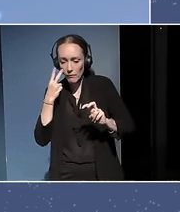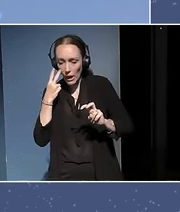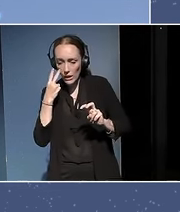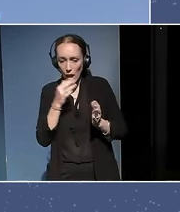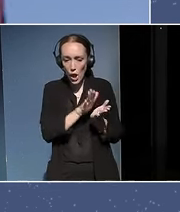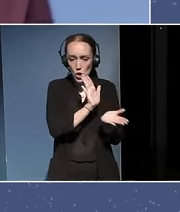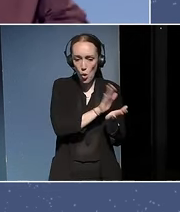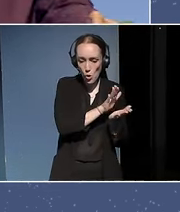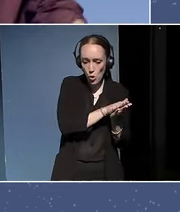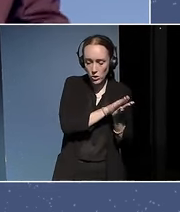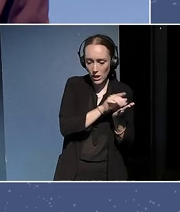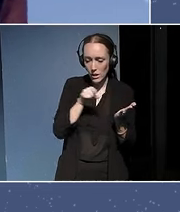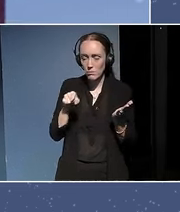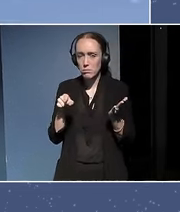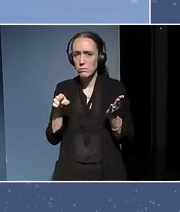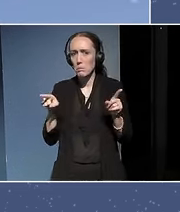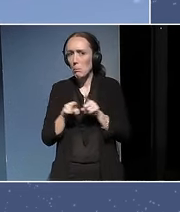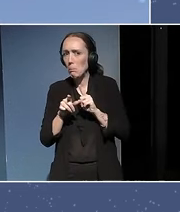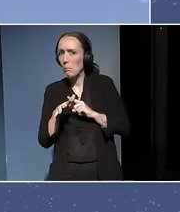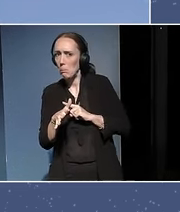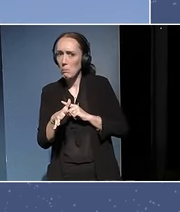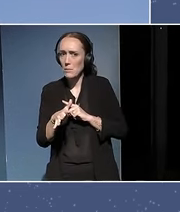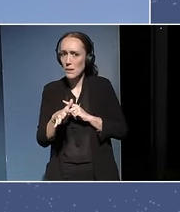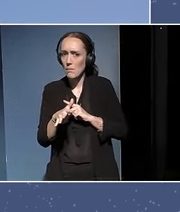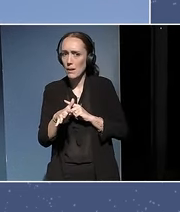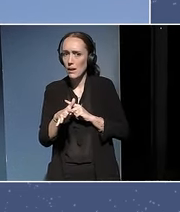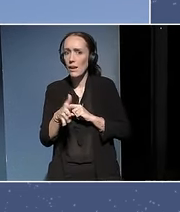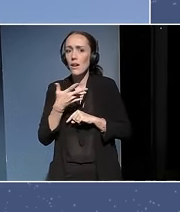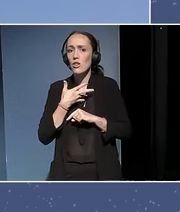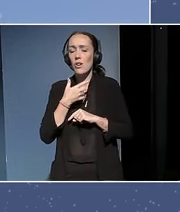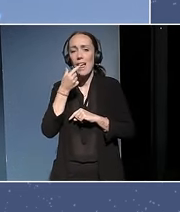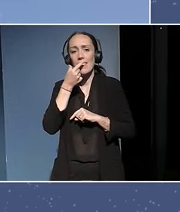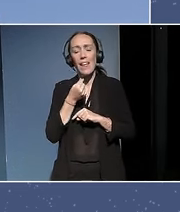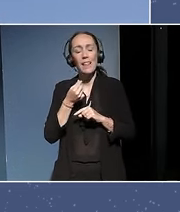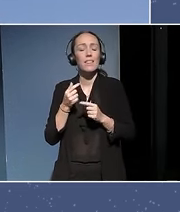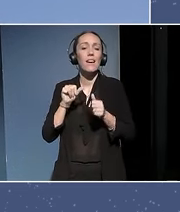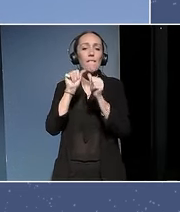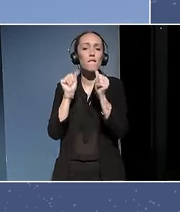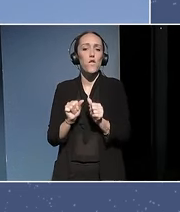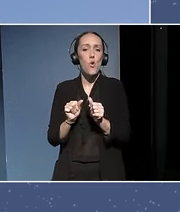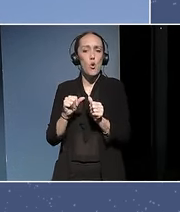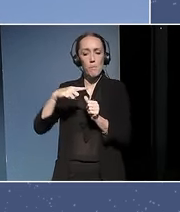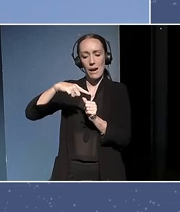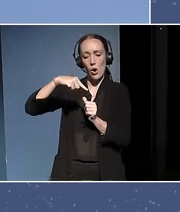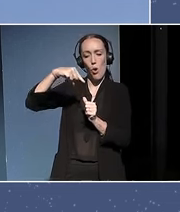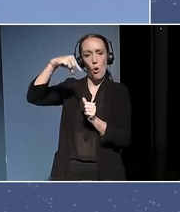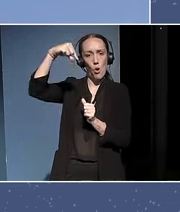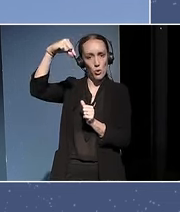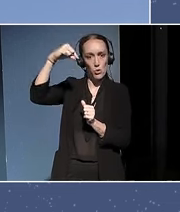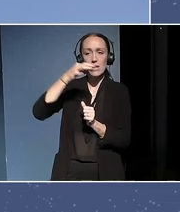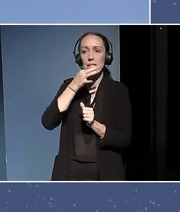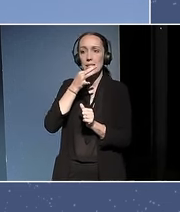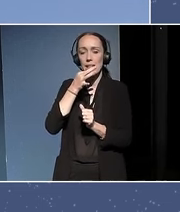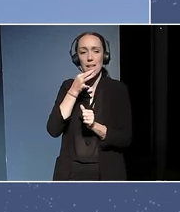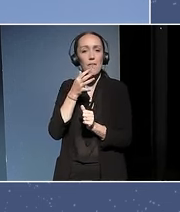Guardate come si incastrano bene questi denti che sono denti conici quindi i denti non piatti